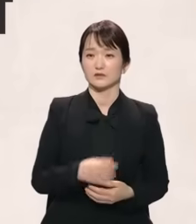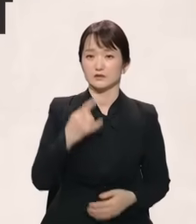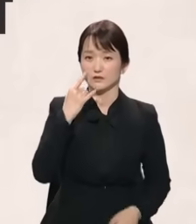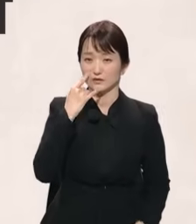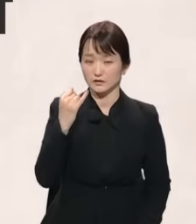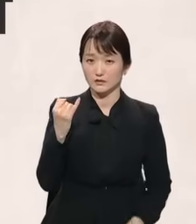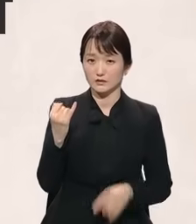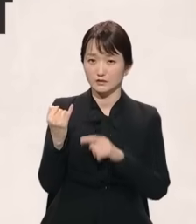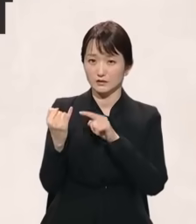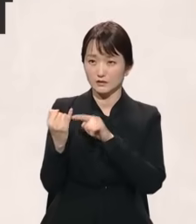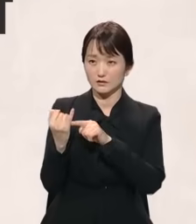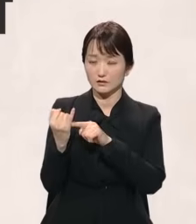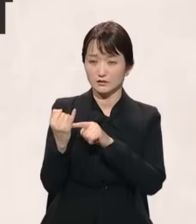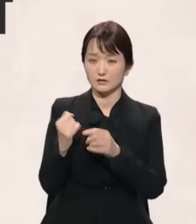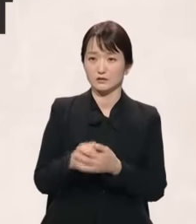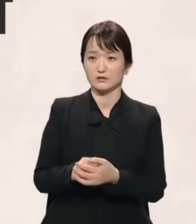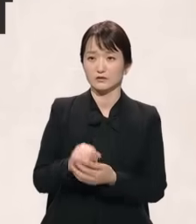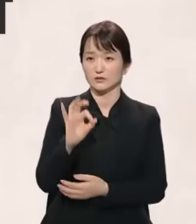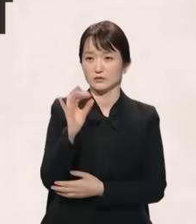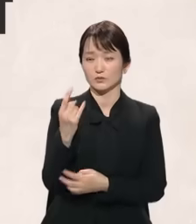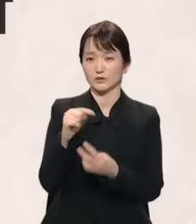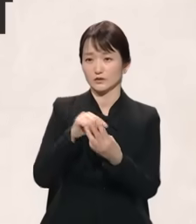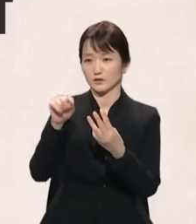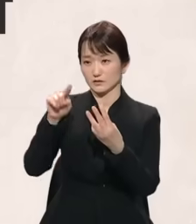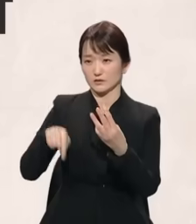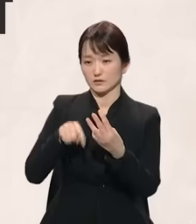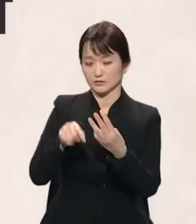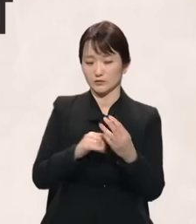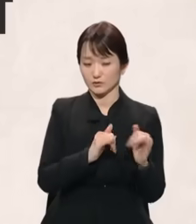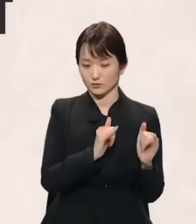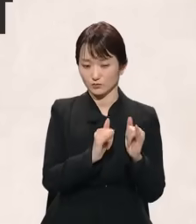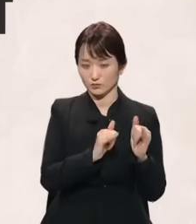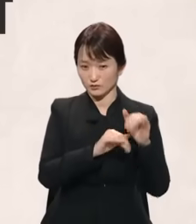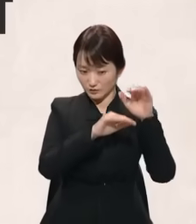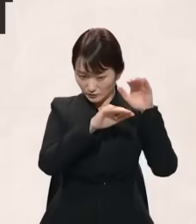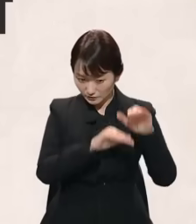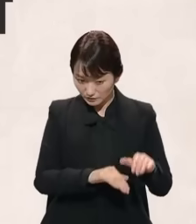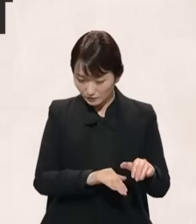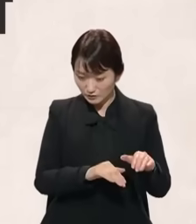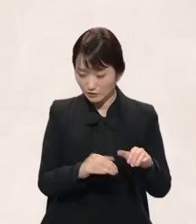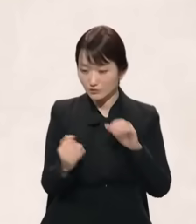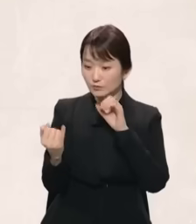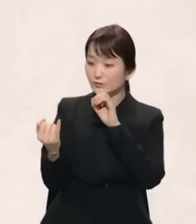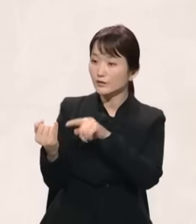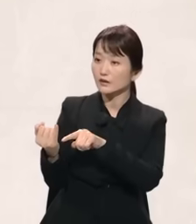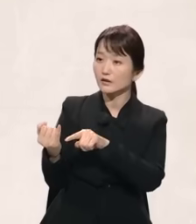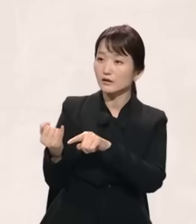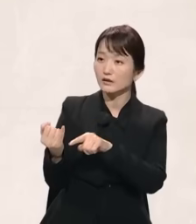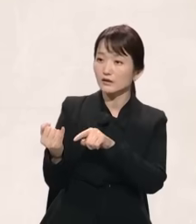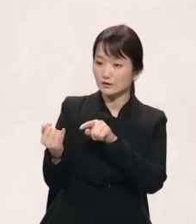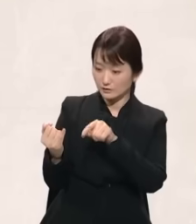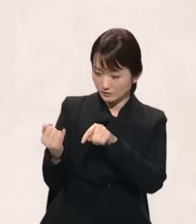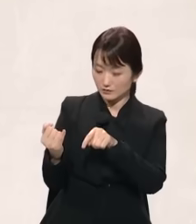그 외삼촌하고 좀 통화했던 내용이거든요. 그 얘기를 하면서 그때도 폭행을 하겠다라고 계속